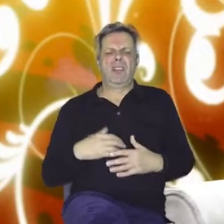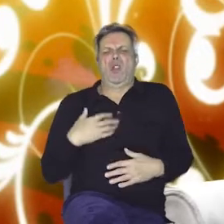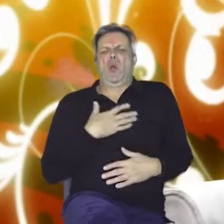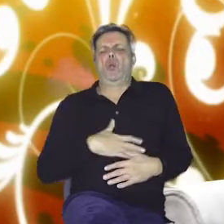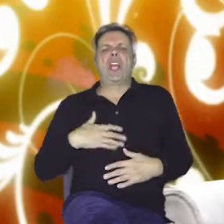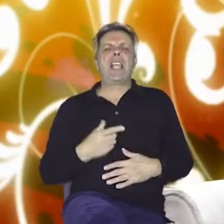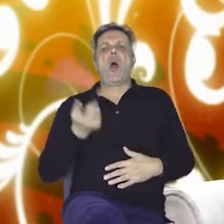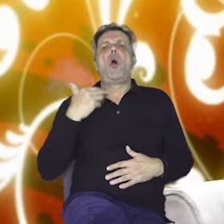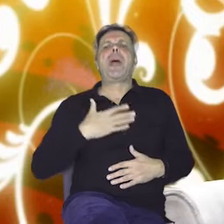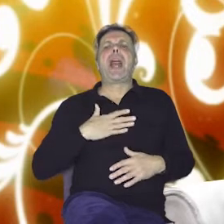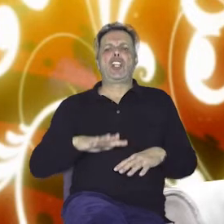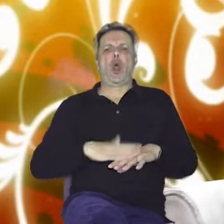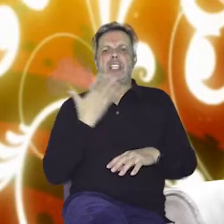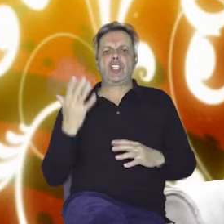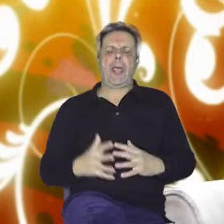naših osjećanja.